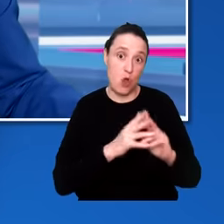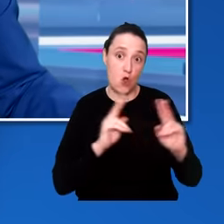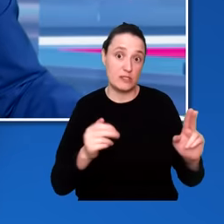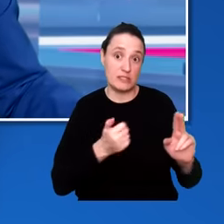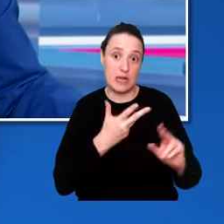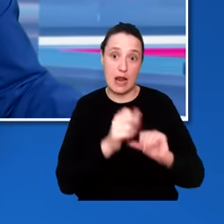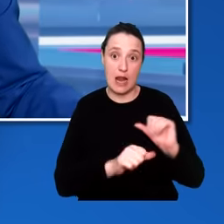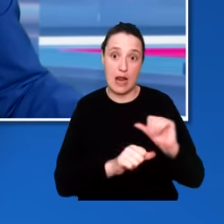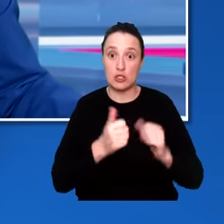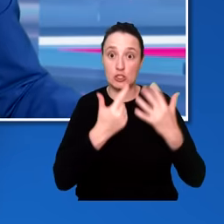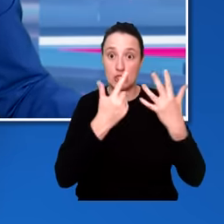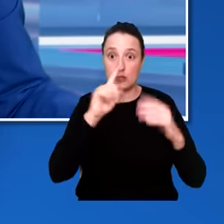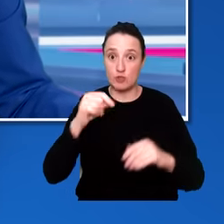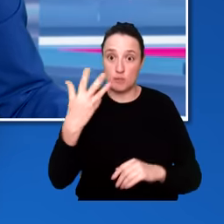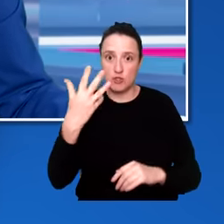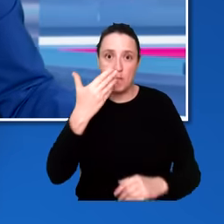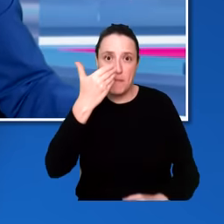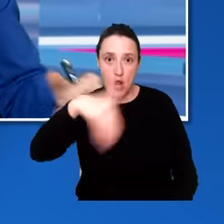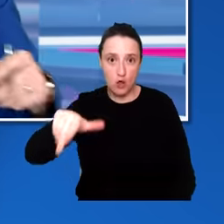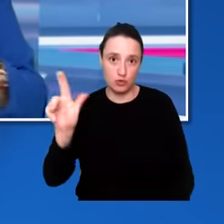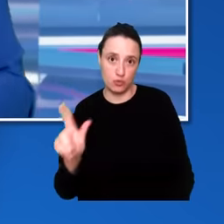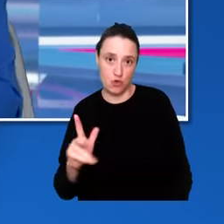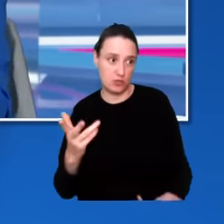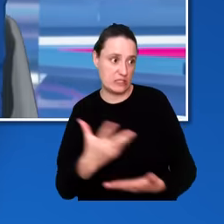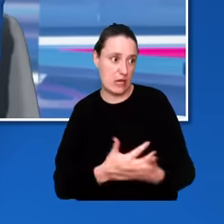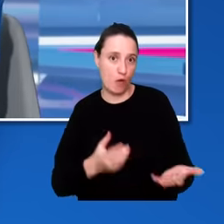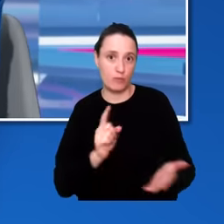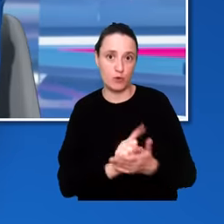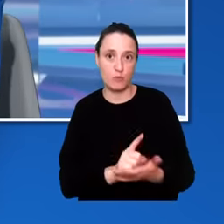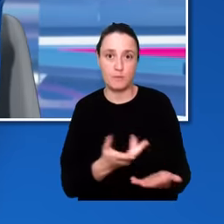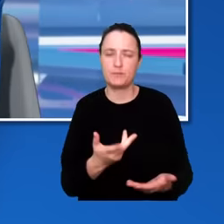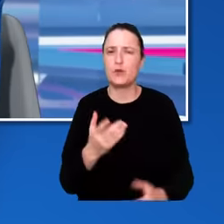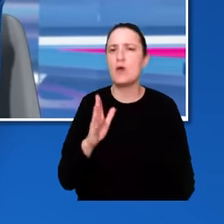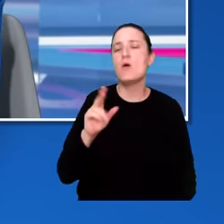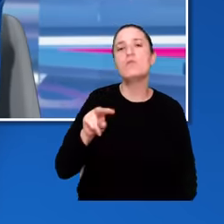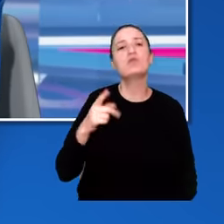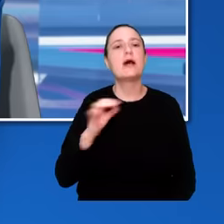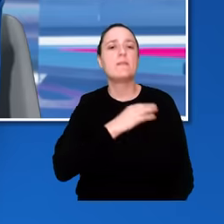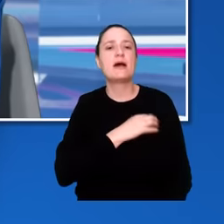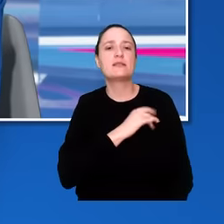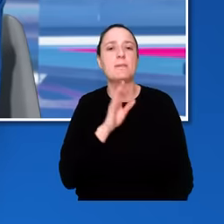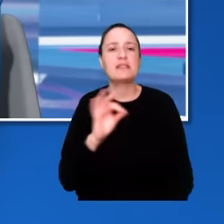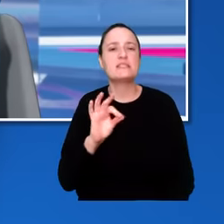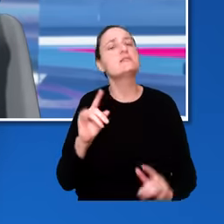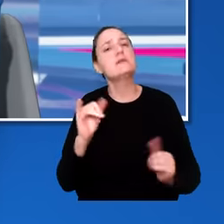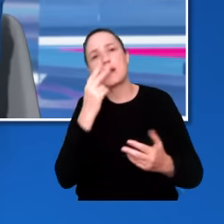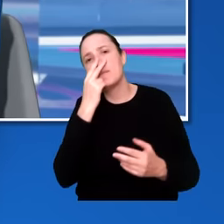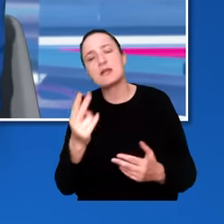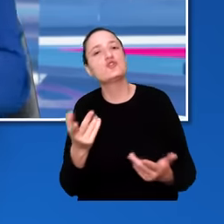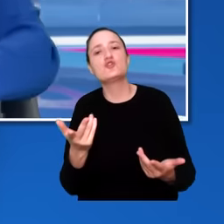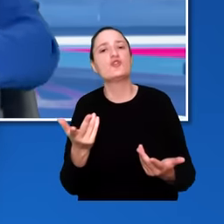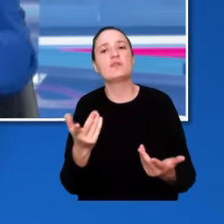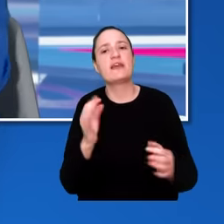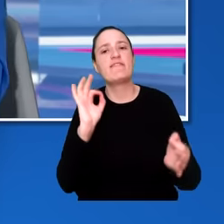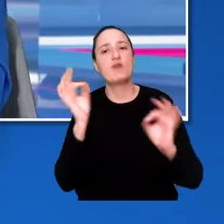7,5 miliona złotych. Pan poseł Waldemar Buda z Prawa i Sprawiedliwości, jak pan poseł patrzy na te doniesienia, być